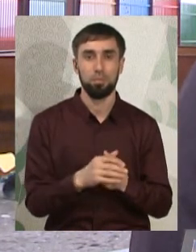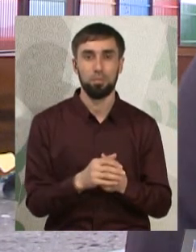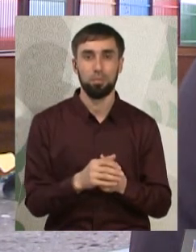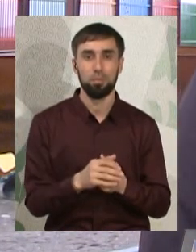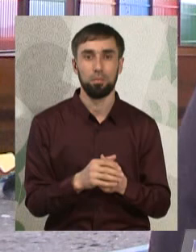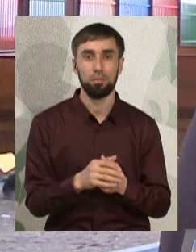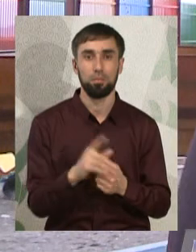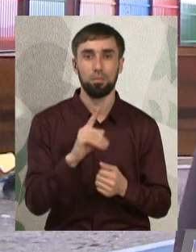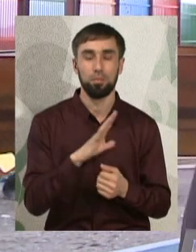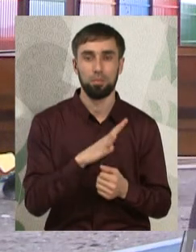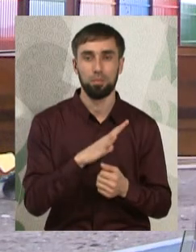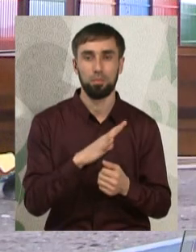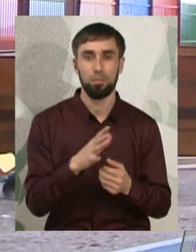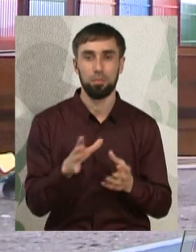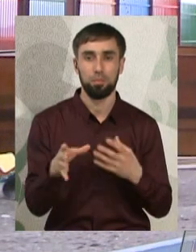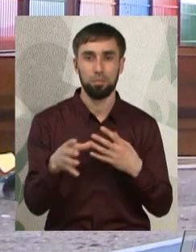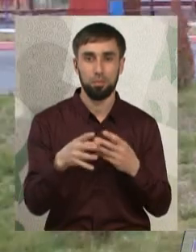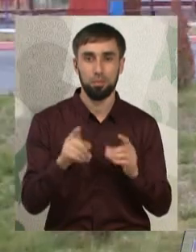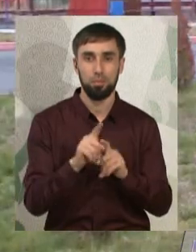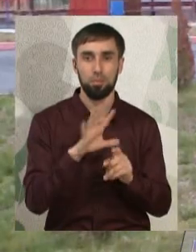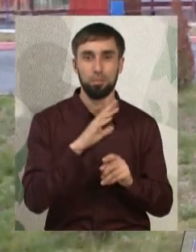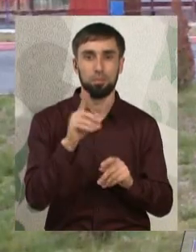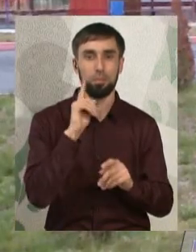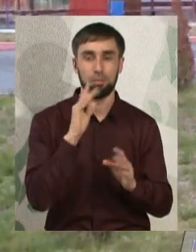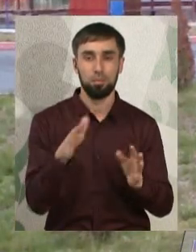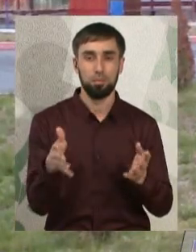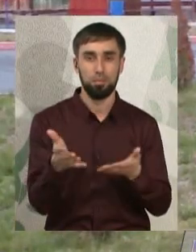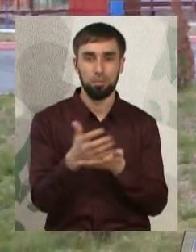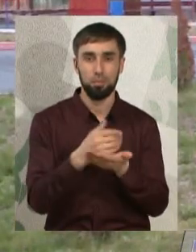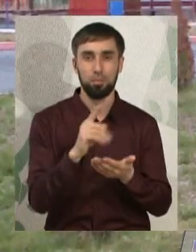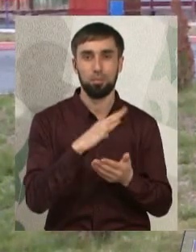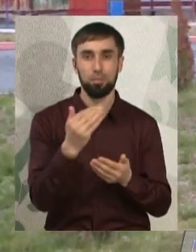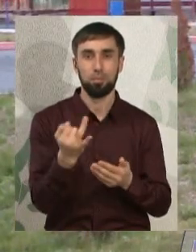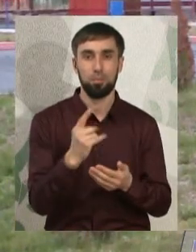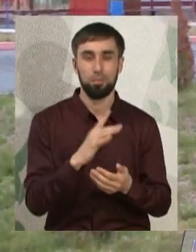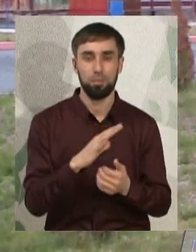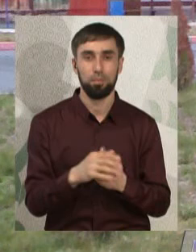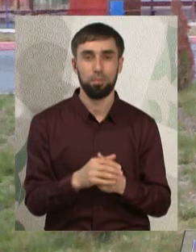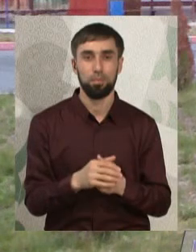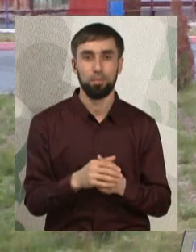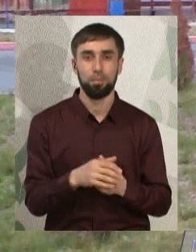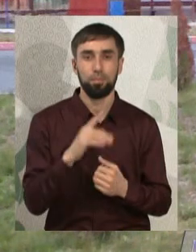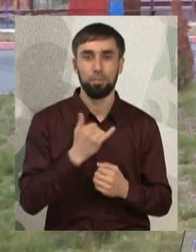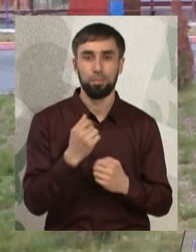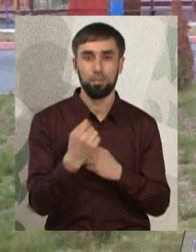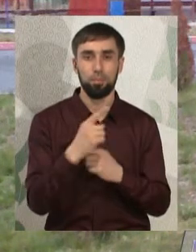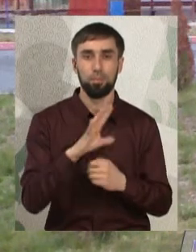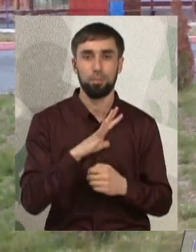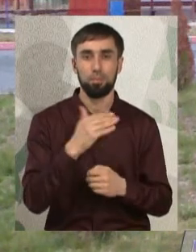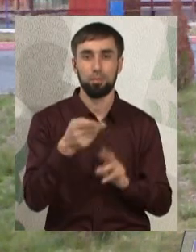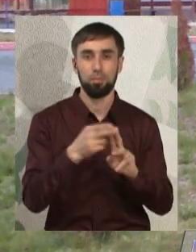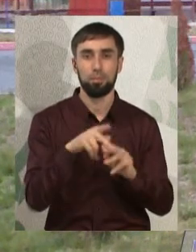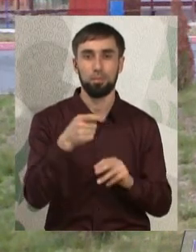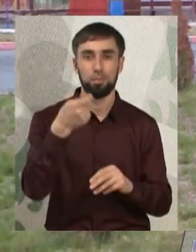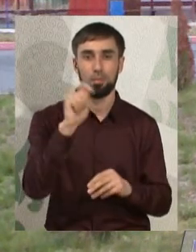то, чтобы как-то собрать их, заинтересовать. Наша задача, чтобы мы об этой войне не забывали, об